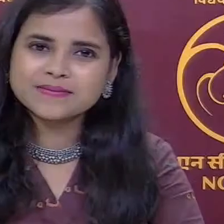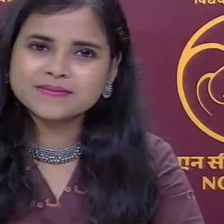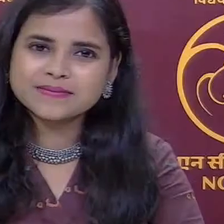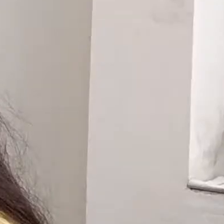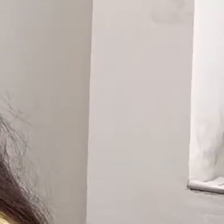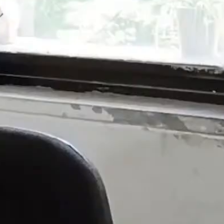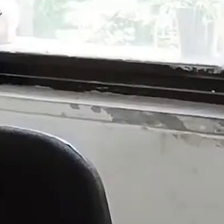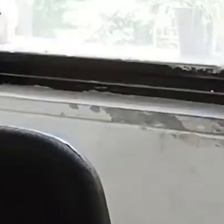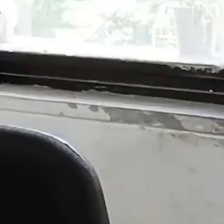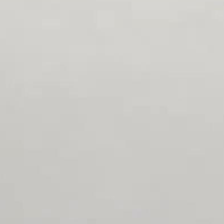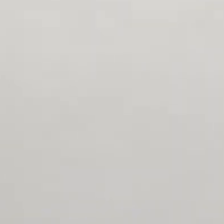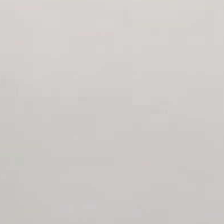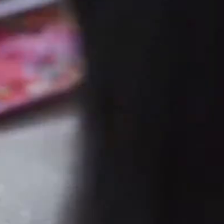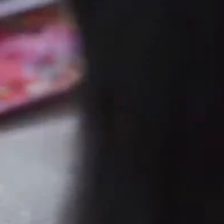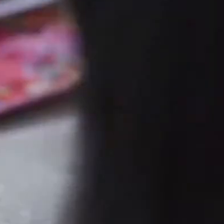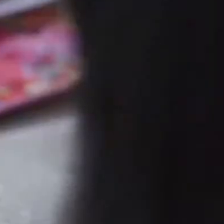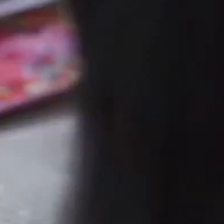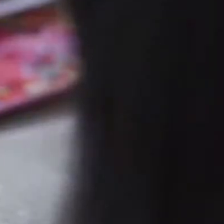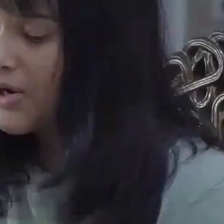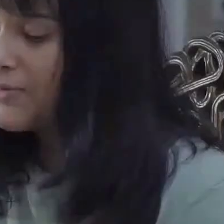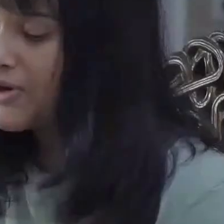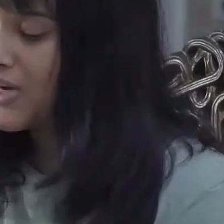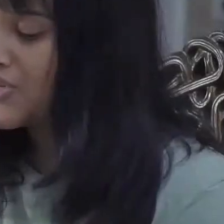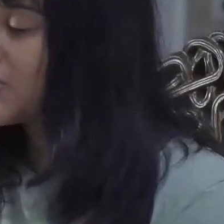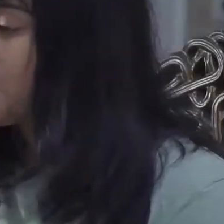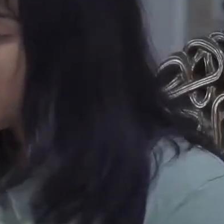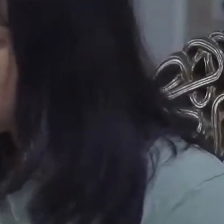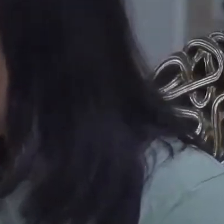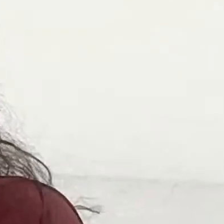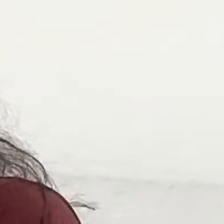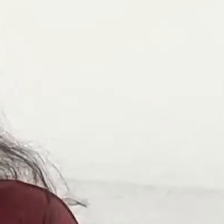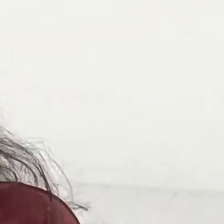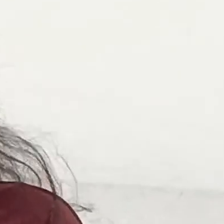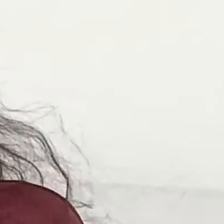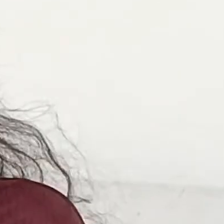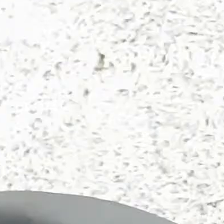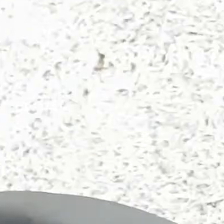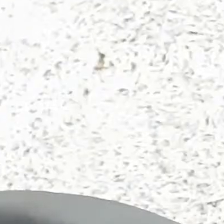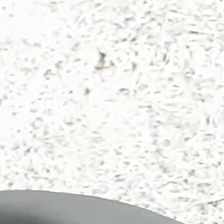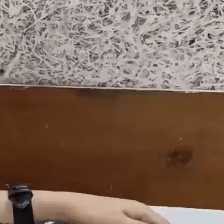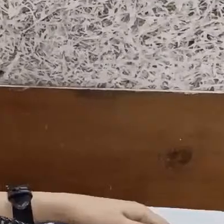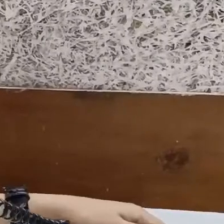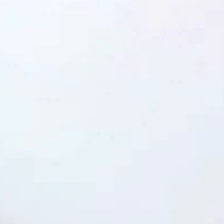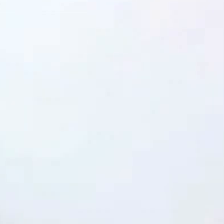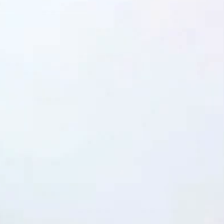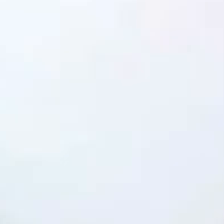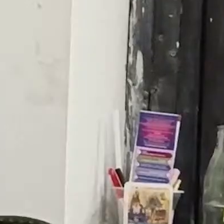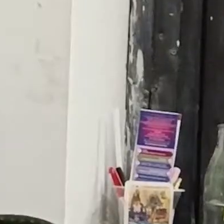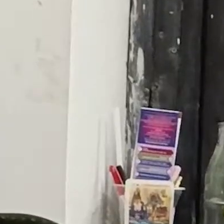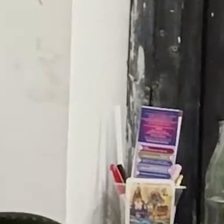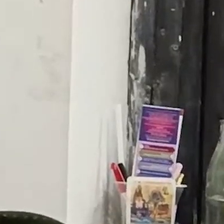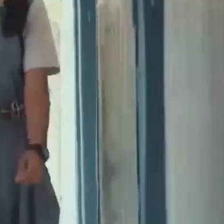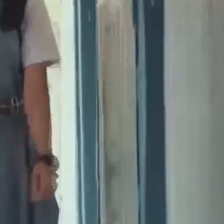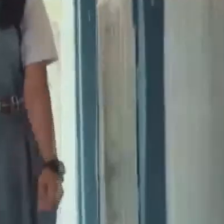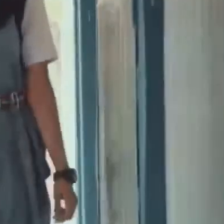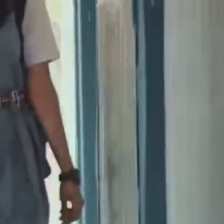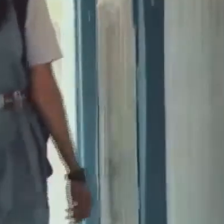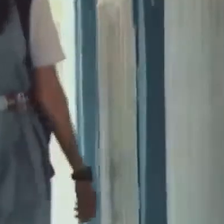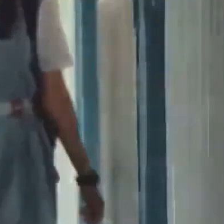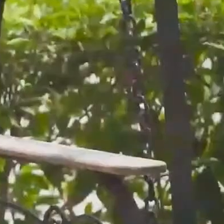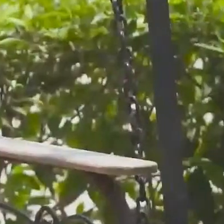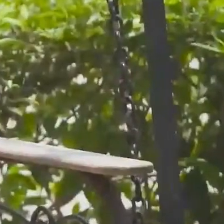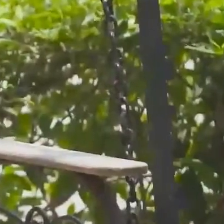बढ़ाएं। चलो आज ही प्रण ले हम, मानसिक स्वास्थ्य सुधारे हम। चलो आज ही प्रण ले हम, मानसिक